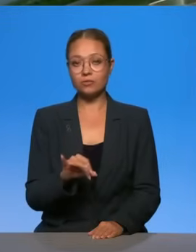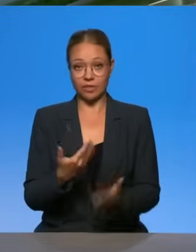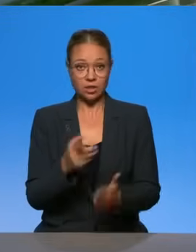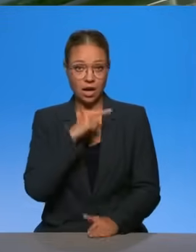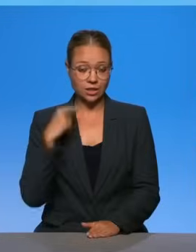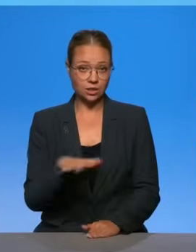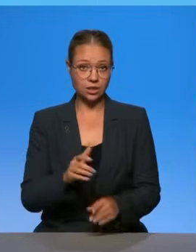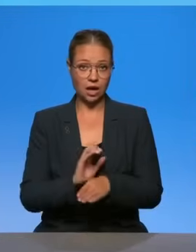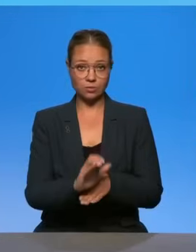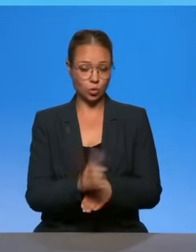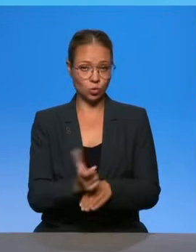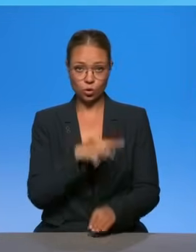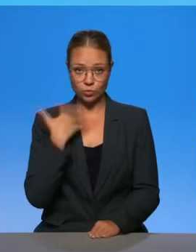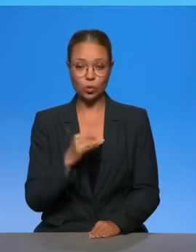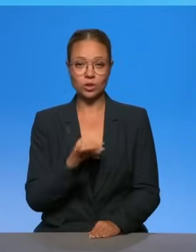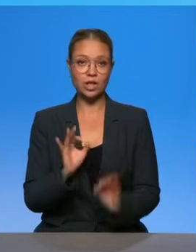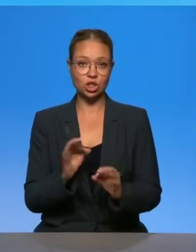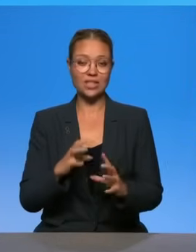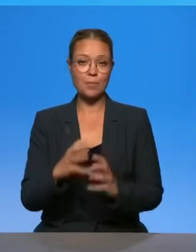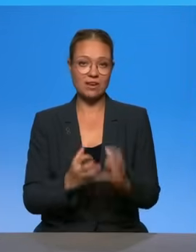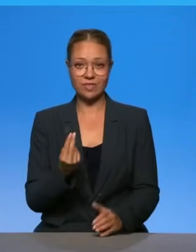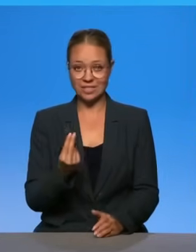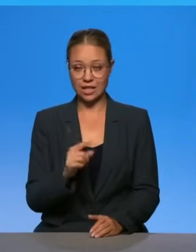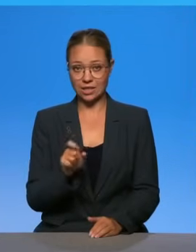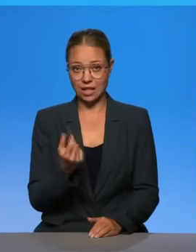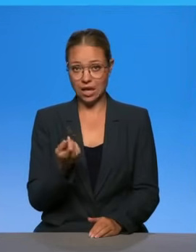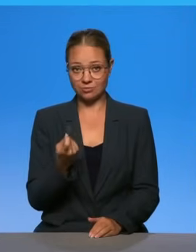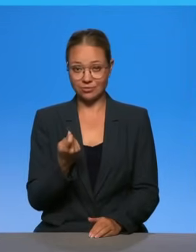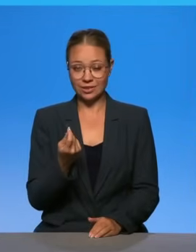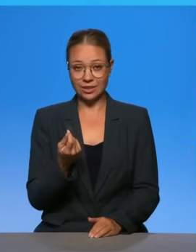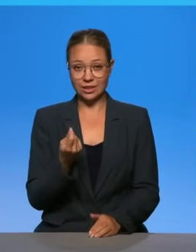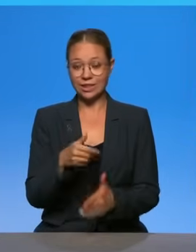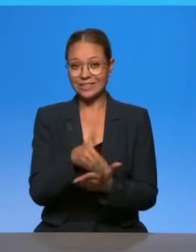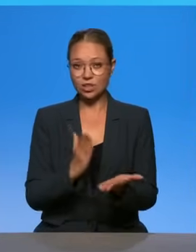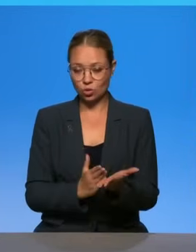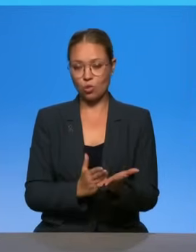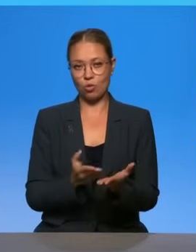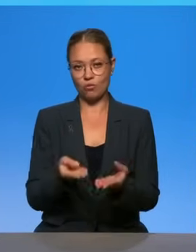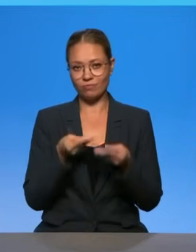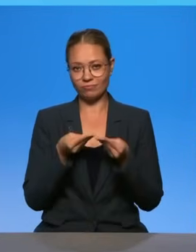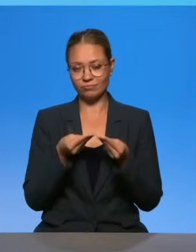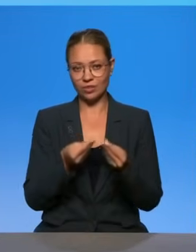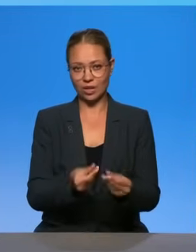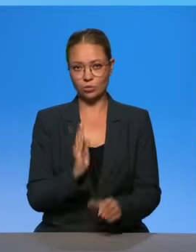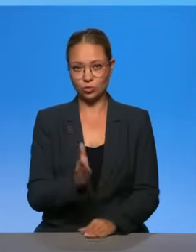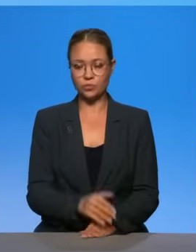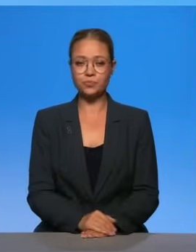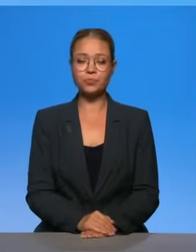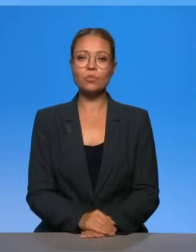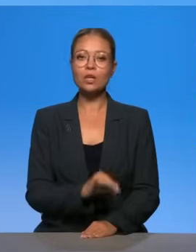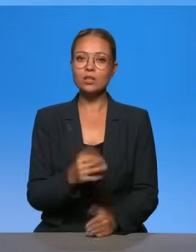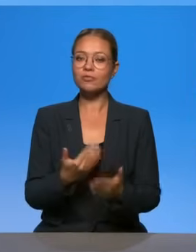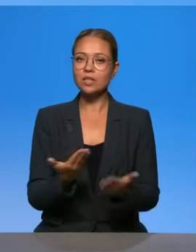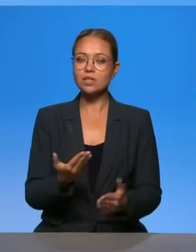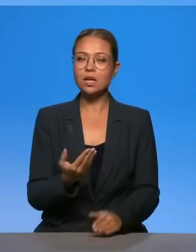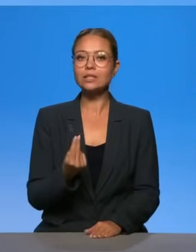не сказаться вся эта ситуация. И мы понимаем, что цены на зерно – это своеобразная валюта